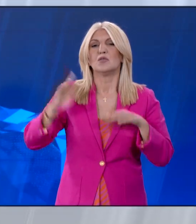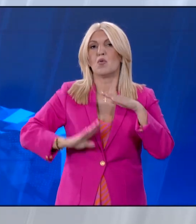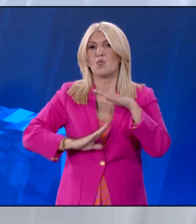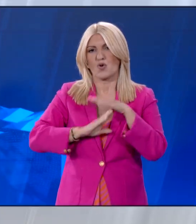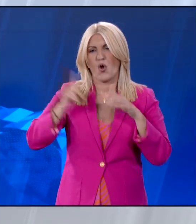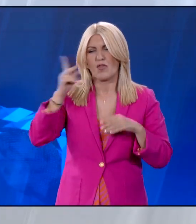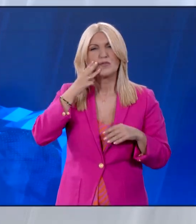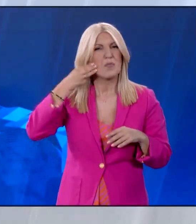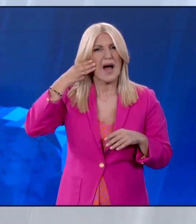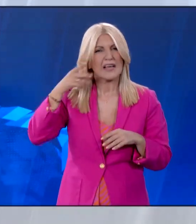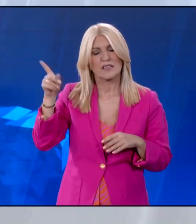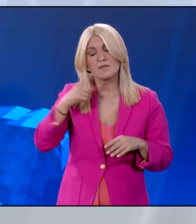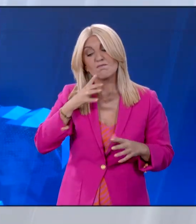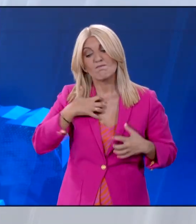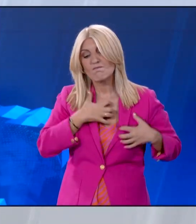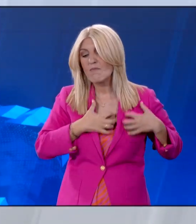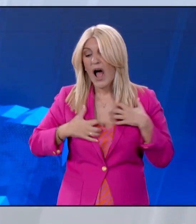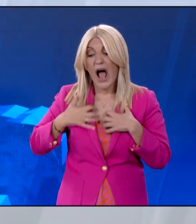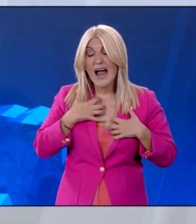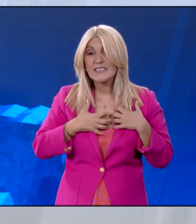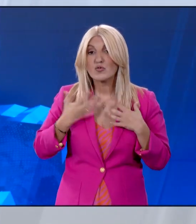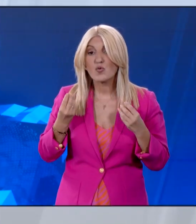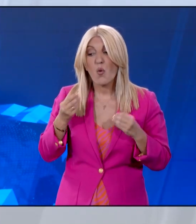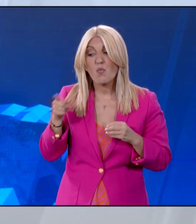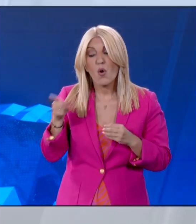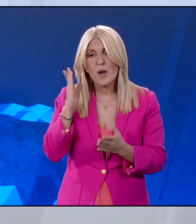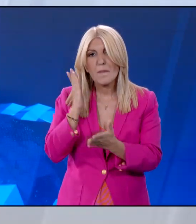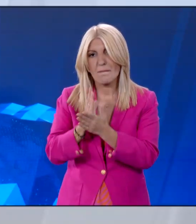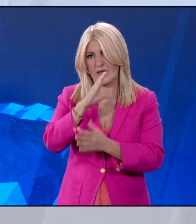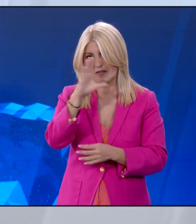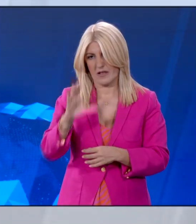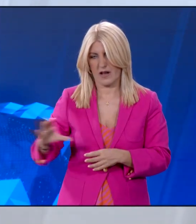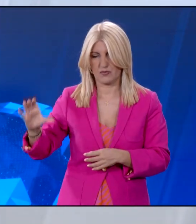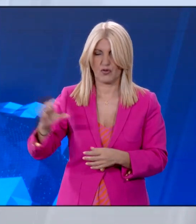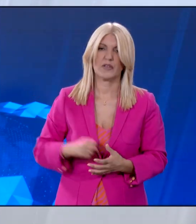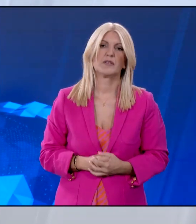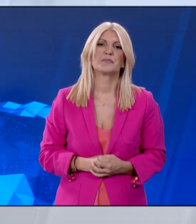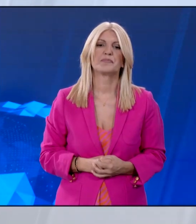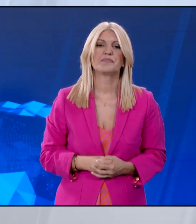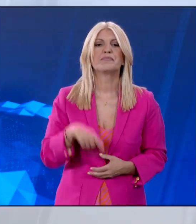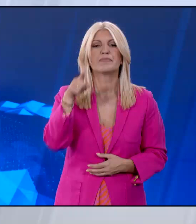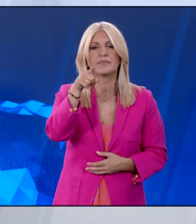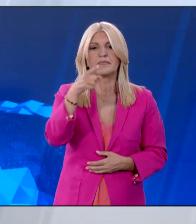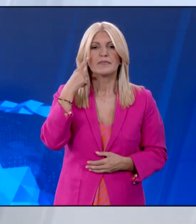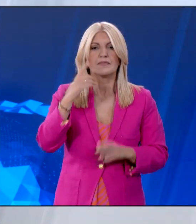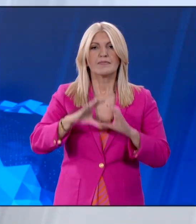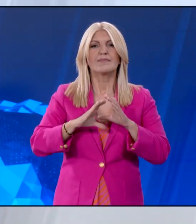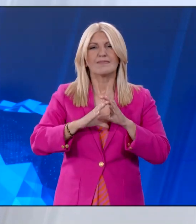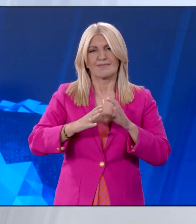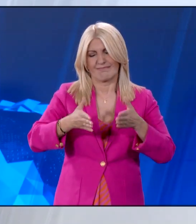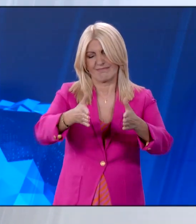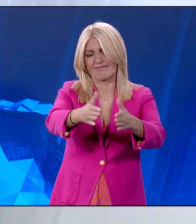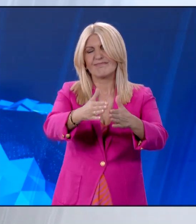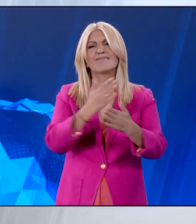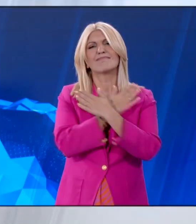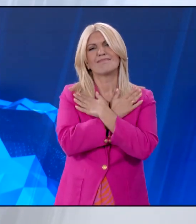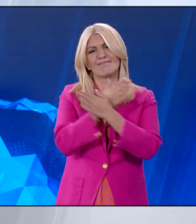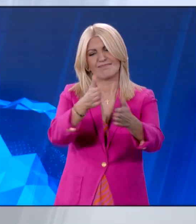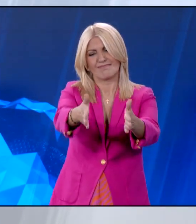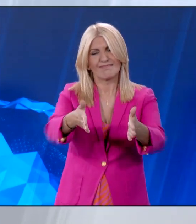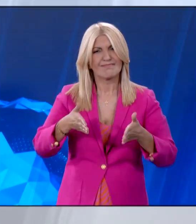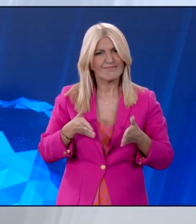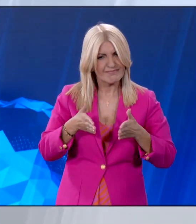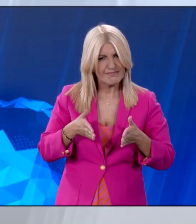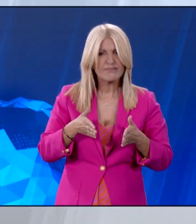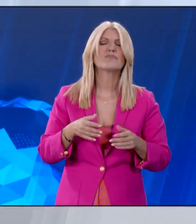Τζο Μπάιντεν. Η σωρός του ηγέτη της Χαμάς, Ισμαήλ Χανίγια, φτάνει στο Κατάρ. Ο Χαλέντ Μασάλ, ο Χαλίλ